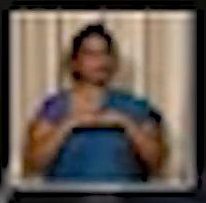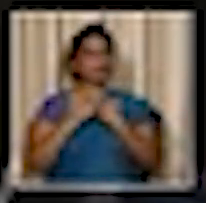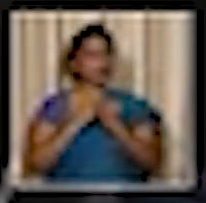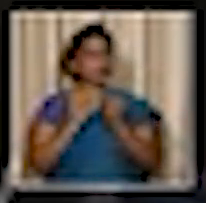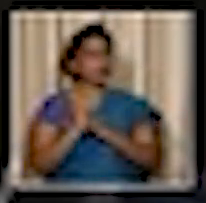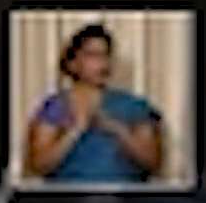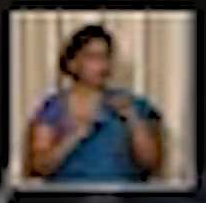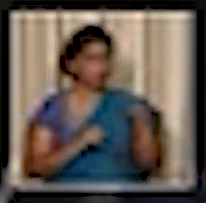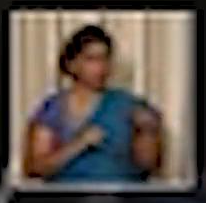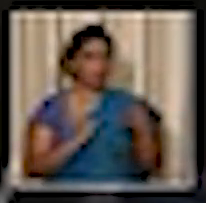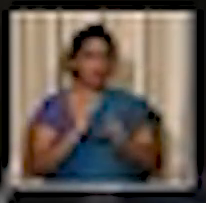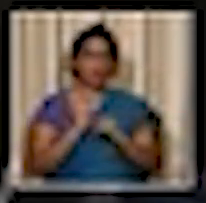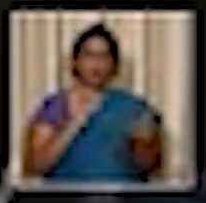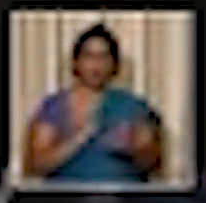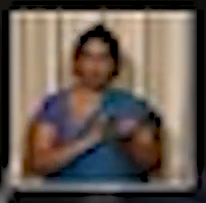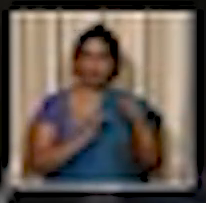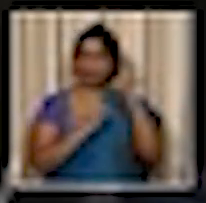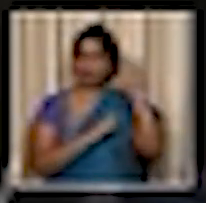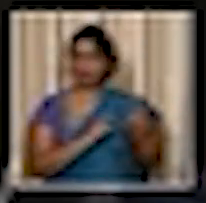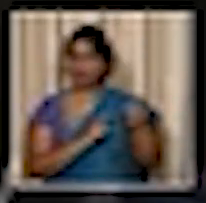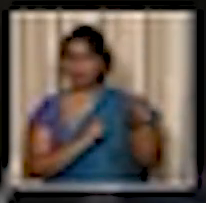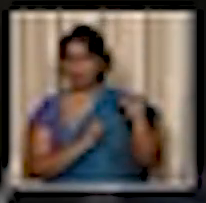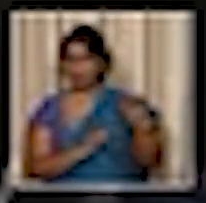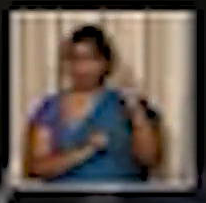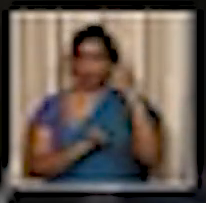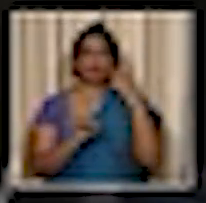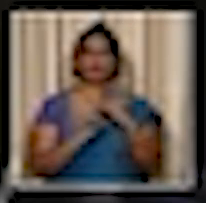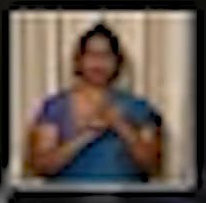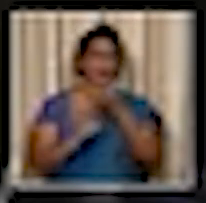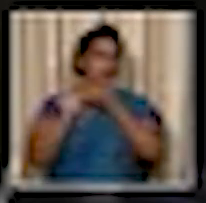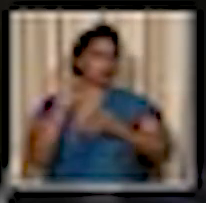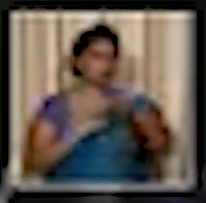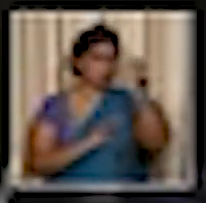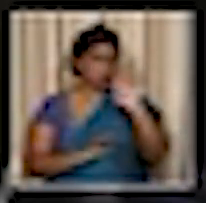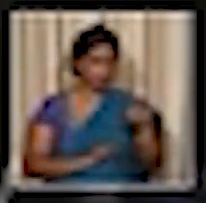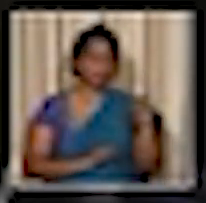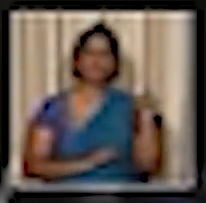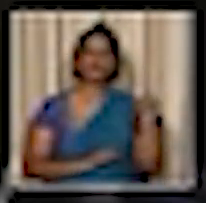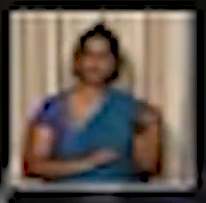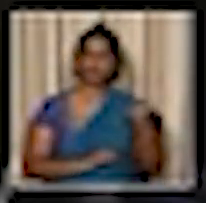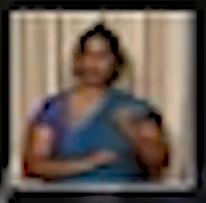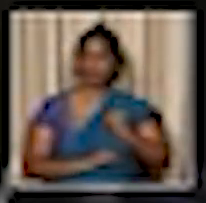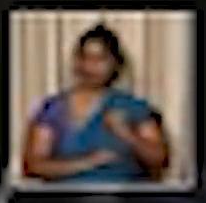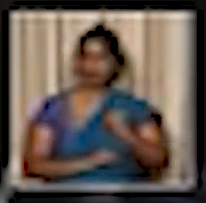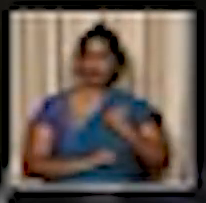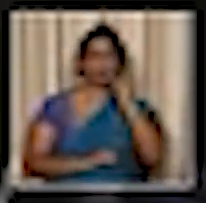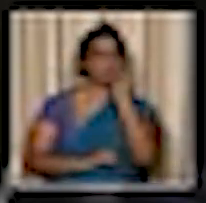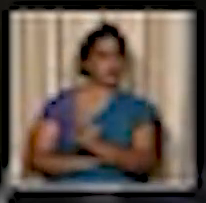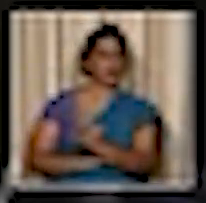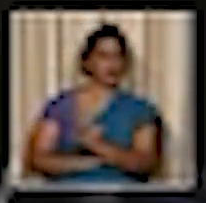වන කම්කරුවෙකුගේ හැසිරීම පිළිබඳව පැමිණිල්ලක් කළ නමුත් වෛද්‍යවරයා චූදිත